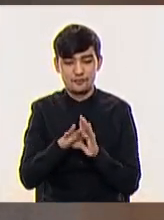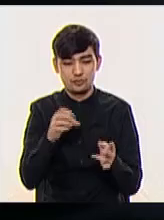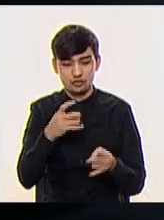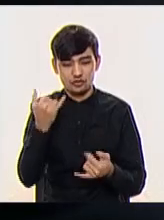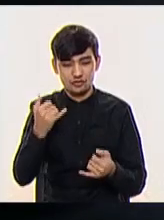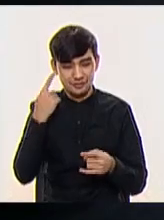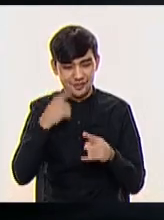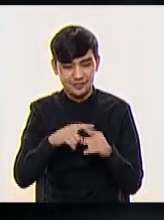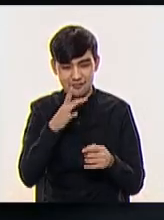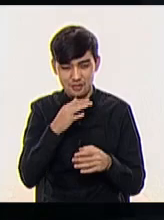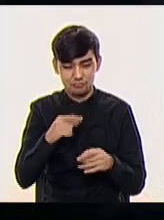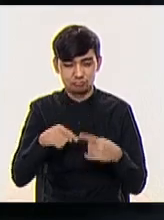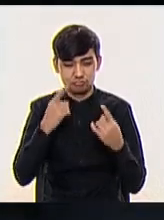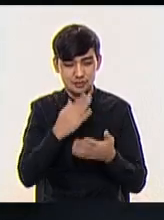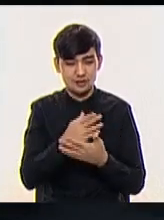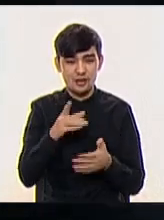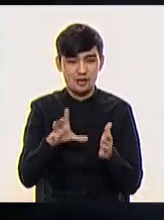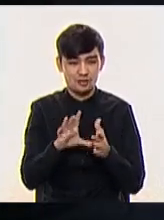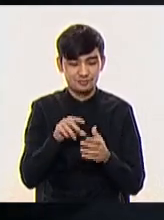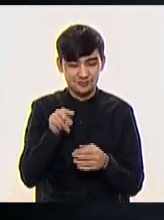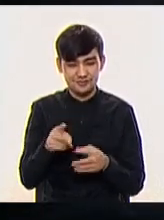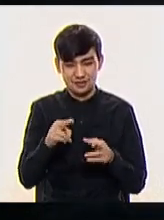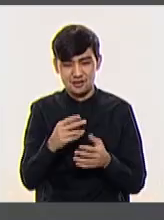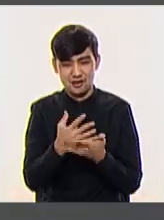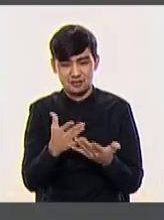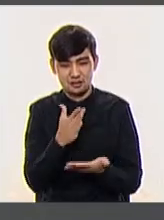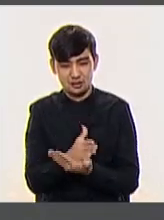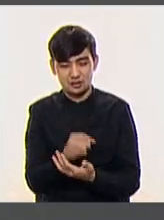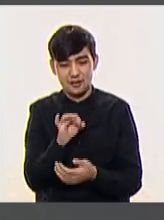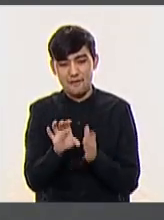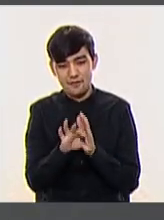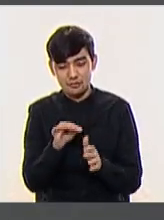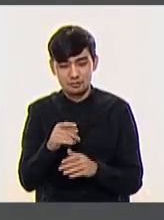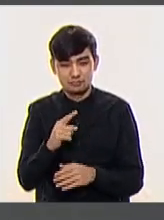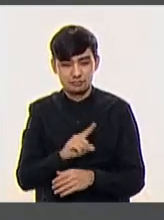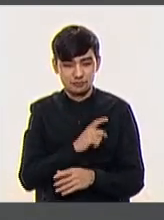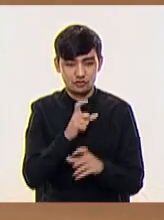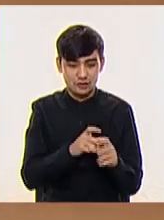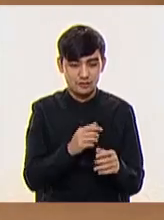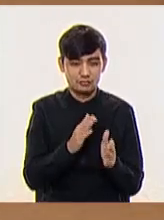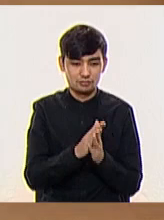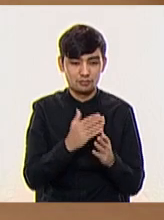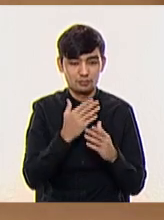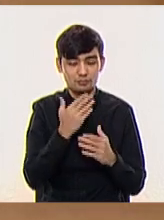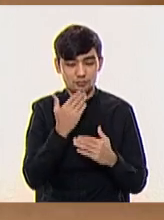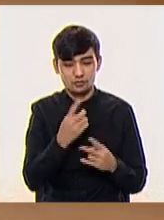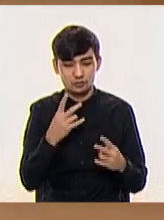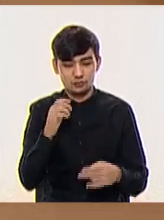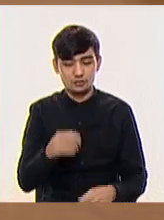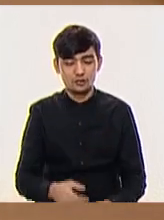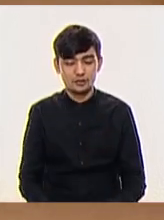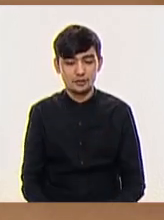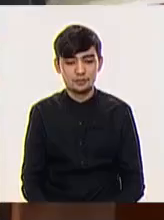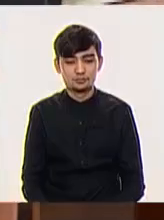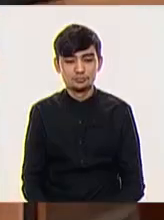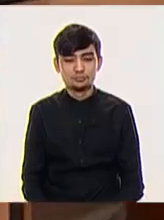техника дамыған уақытта ток қосқыштың да түр-түрі барын білеміз. Сондықтан оны таңдауда маман иесіне жүгінгеніңіз дұрыс.